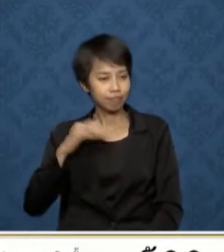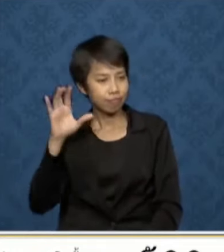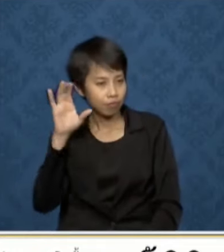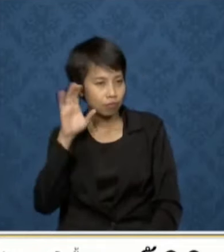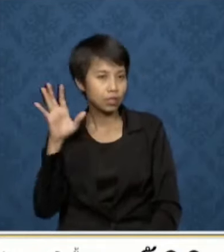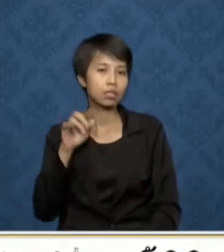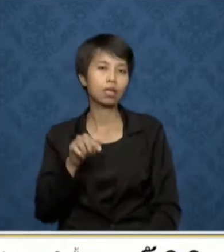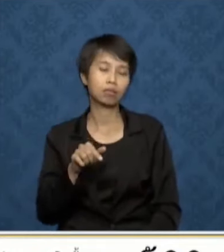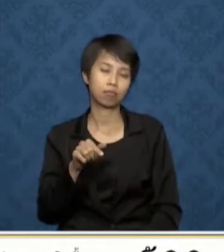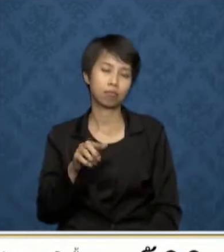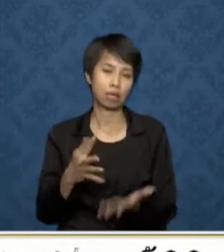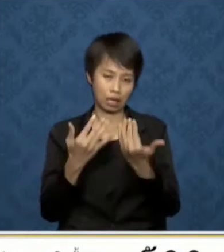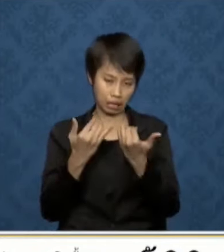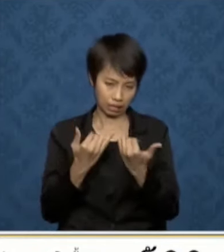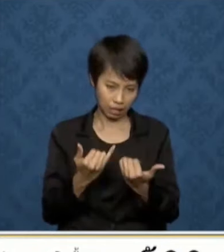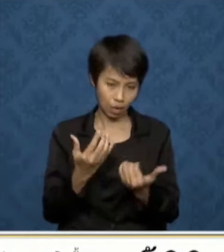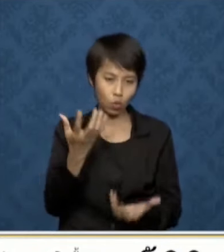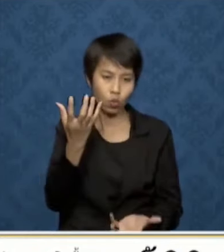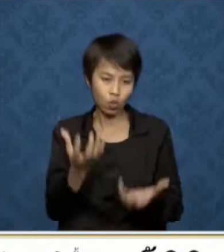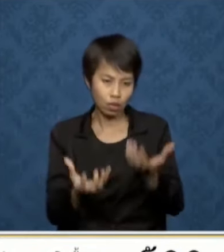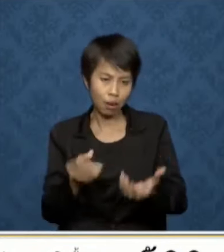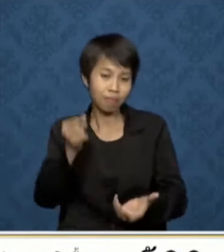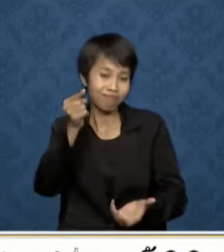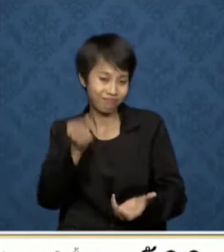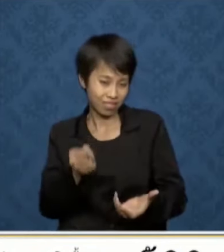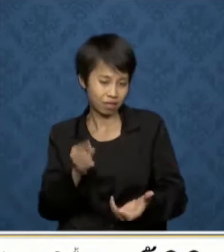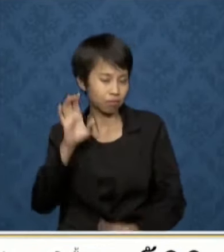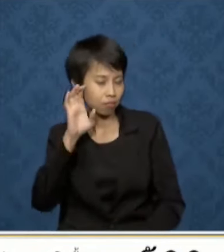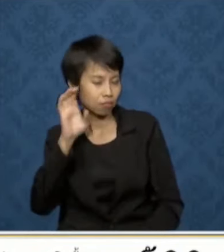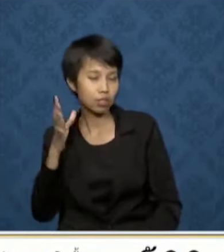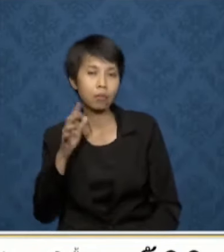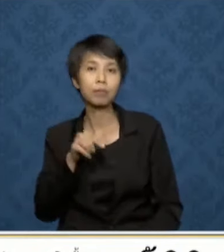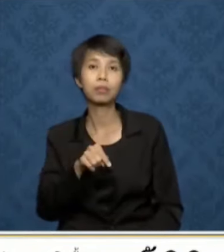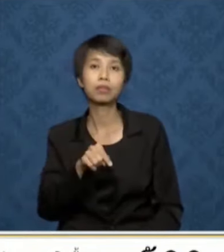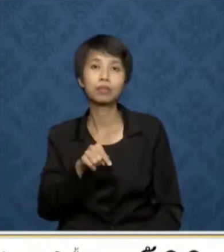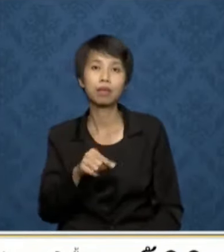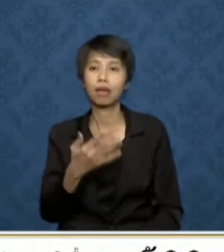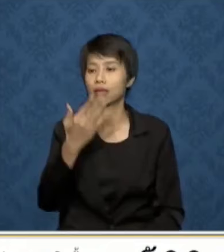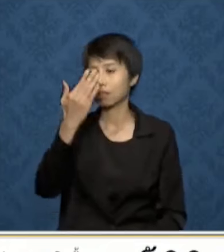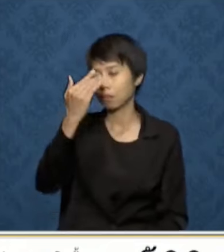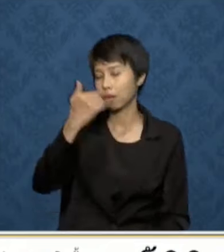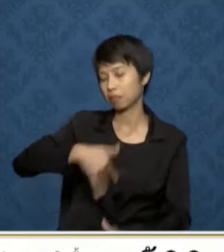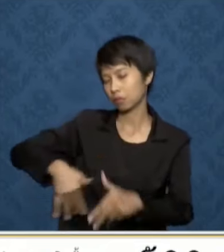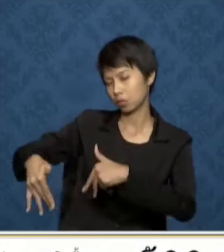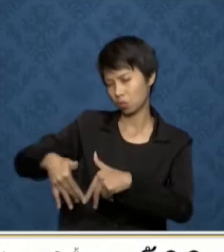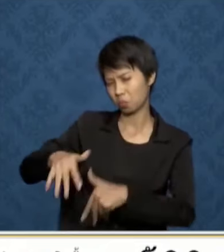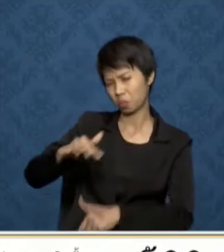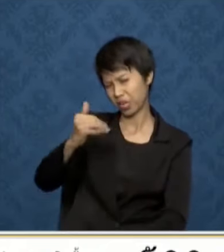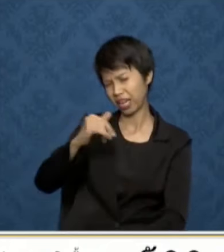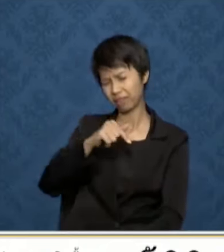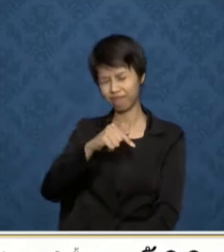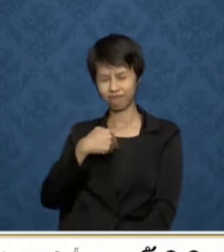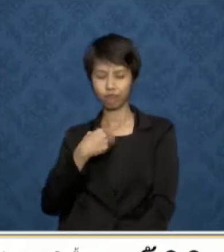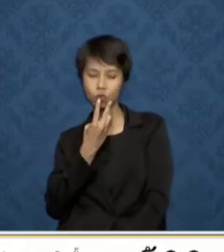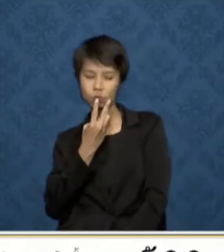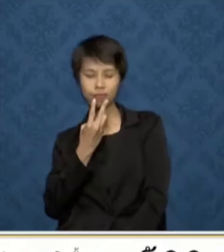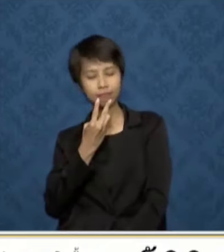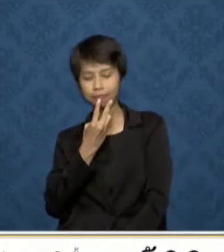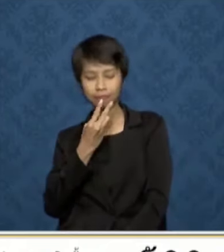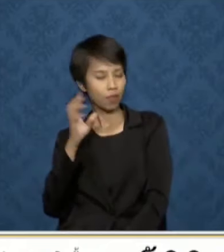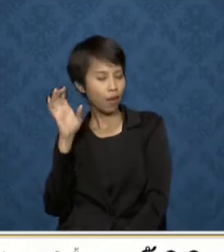วากระบวนกยตธรรมเปนกบวนกยุติธรรมทำไมประชาชนบางส่วนถึงไม่เชื่อ